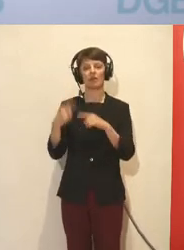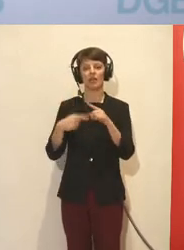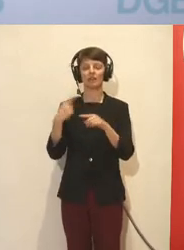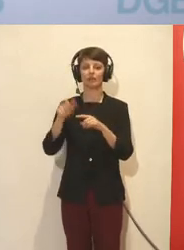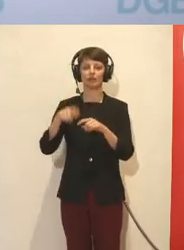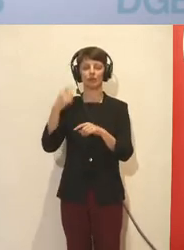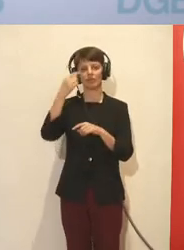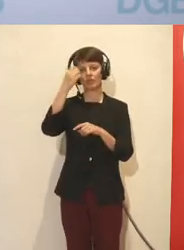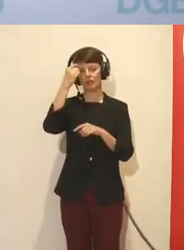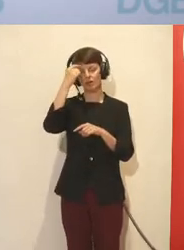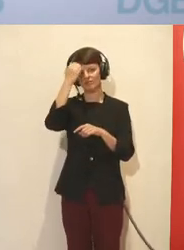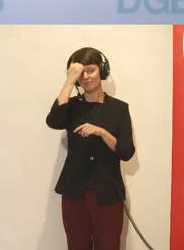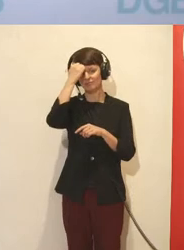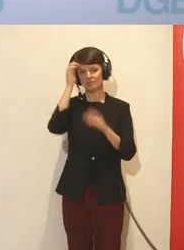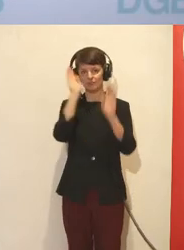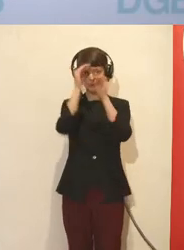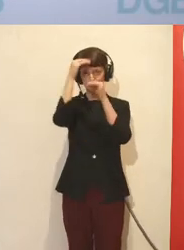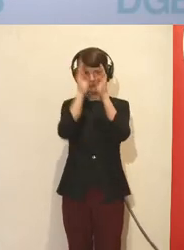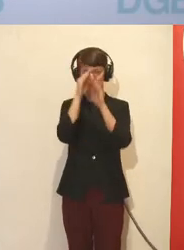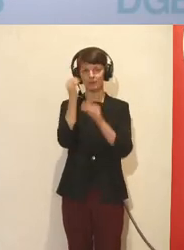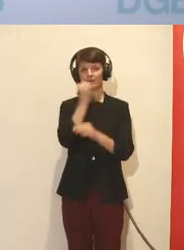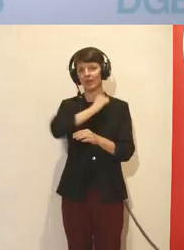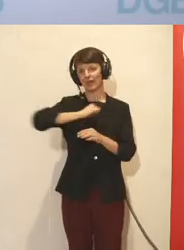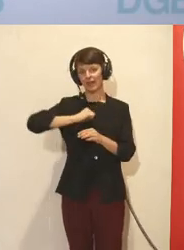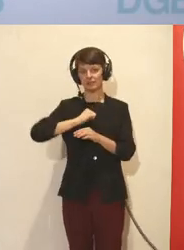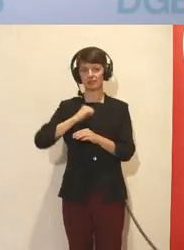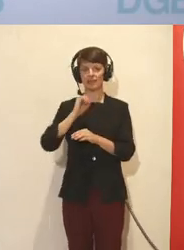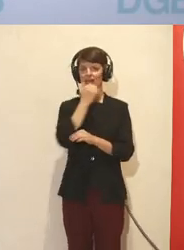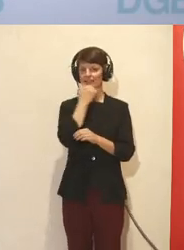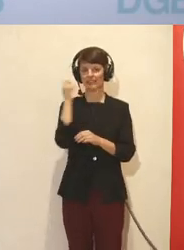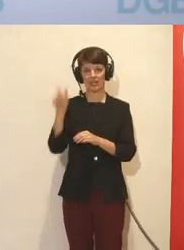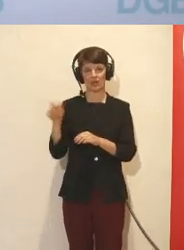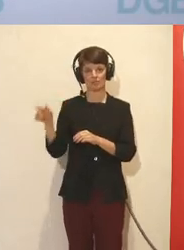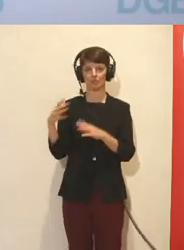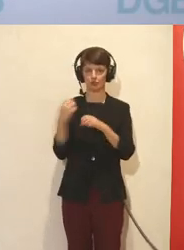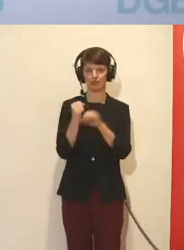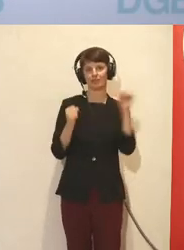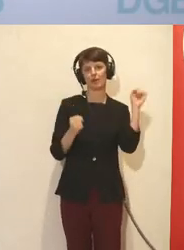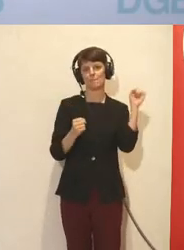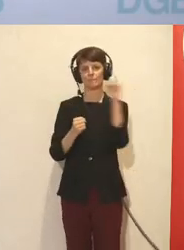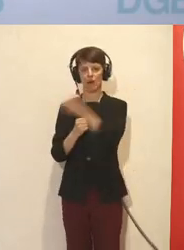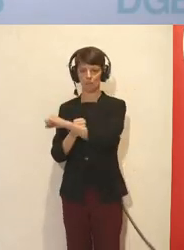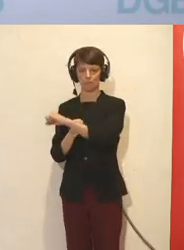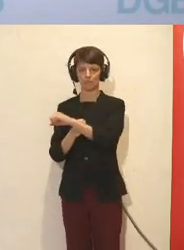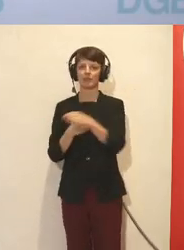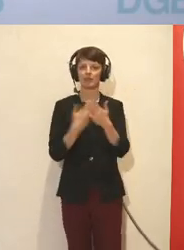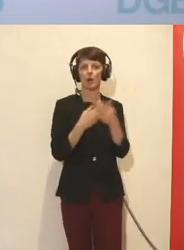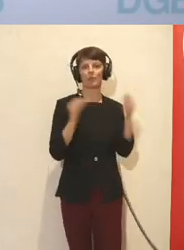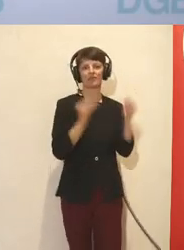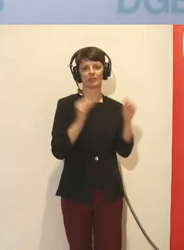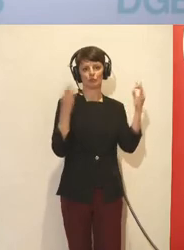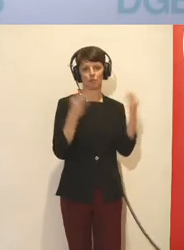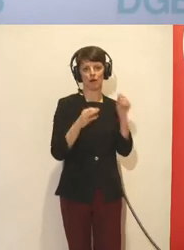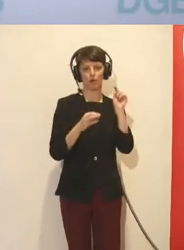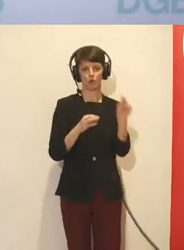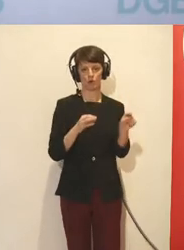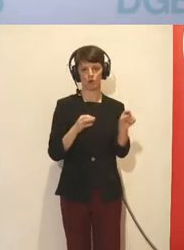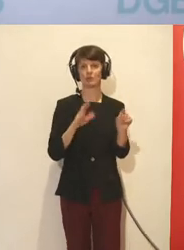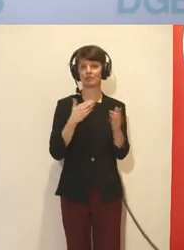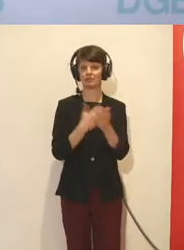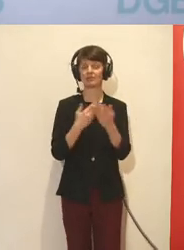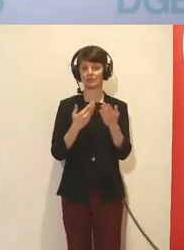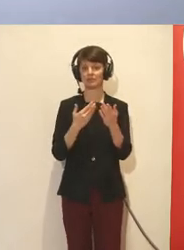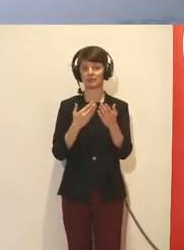der rechtsnationalen oder der rechtsextremen auch das ist eine gemeinsame aufgabe die wir in den nächsten